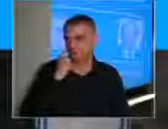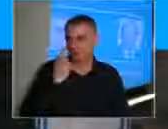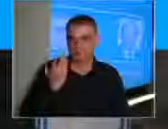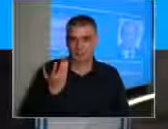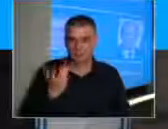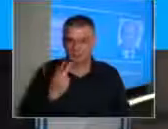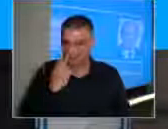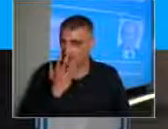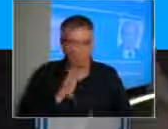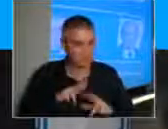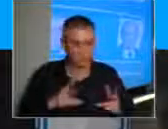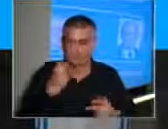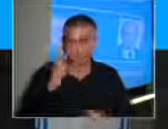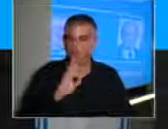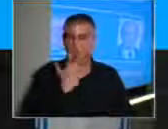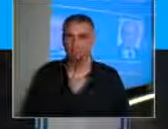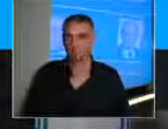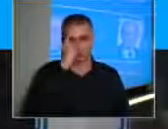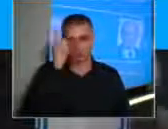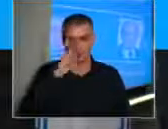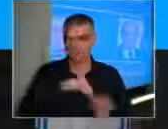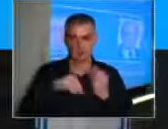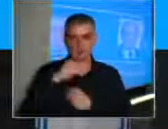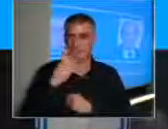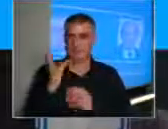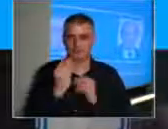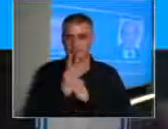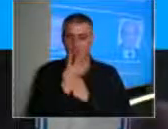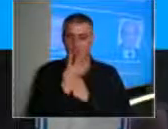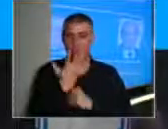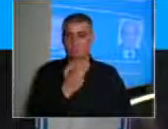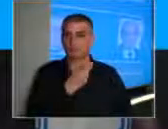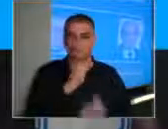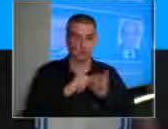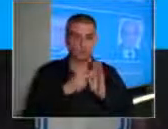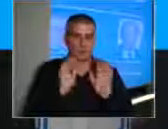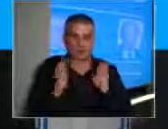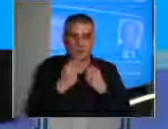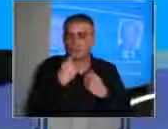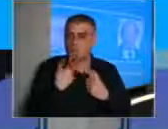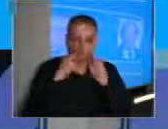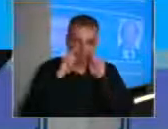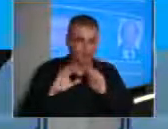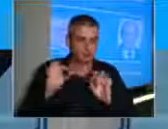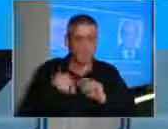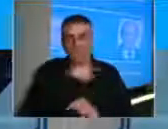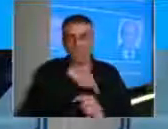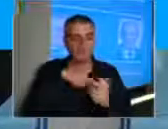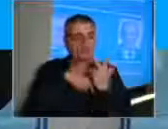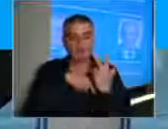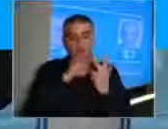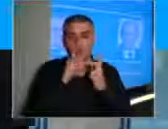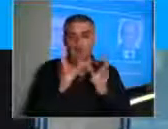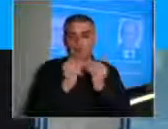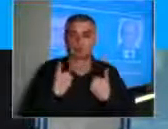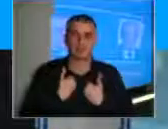אין מצב כזה? תסתכלי על בני גנץ. הוא לא יודע להסתדר ברביעייה. כשמקליטים אותו בחדר הסגור, הוא אומר, אני לא סומך על אף אחד מהשלושה אנשים